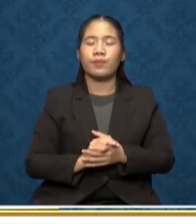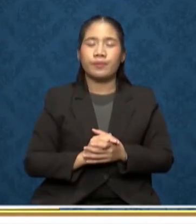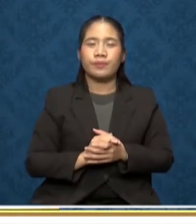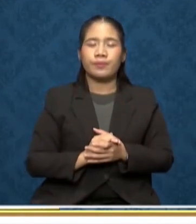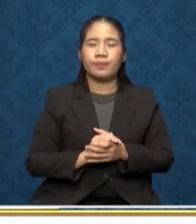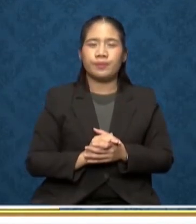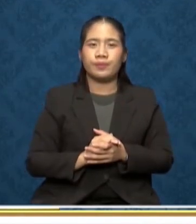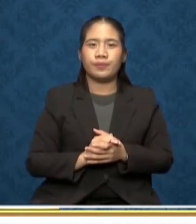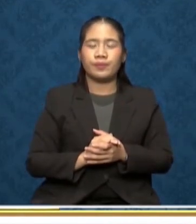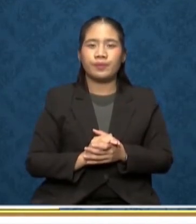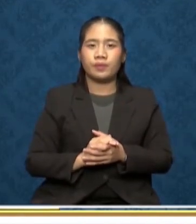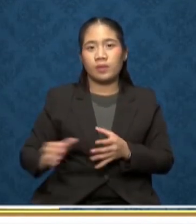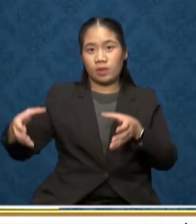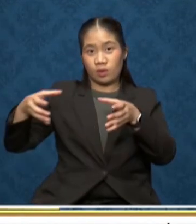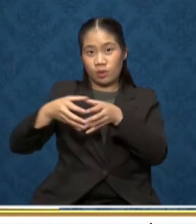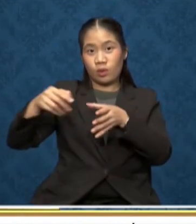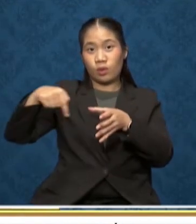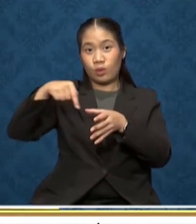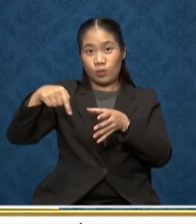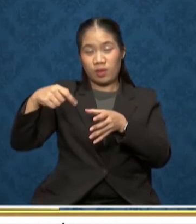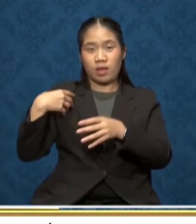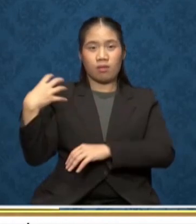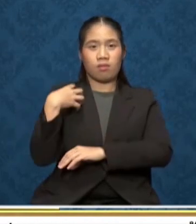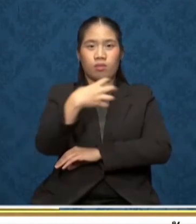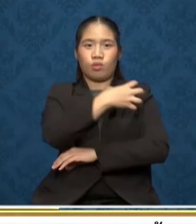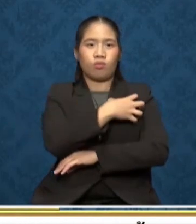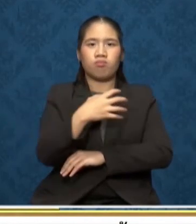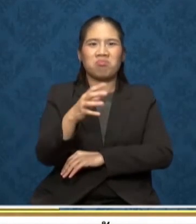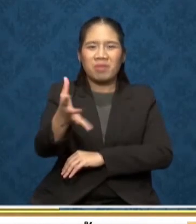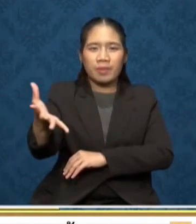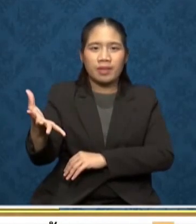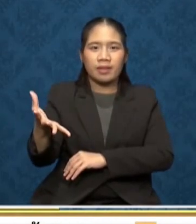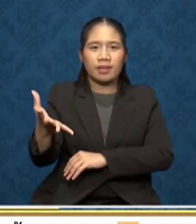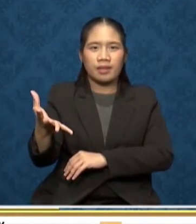โดเฉพะ่างยิงกลม H